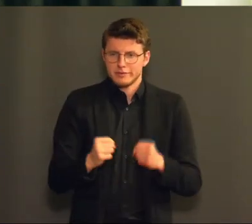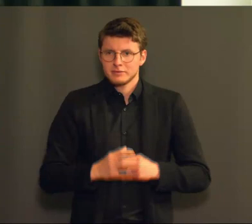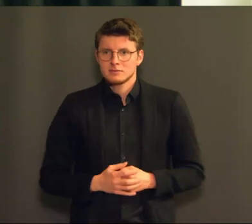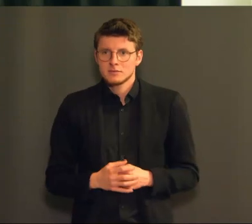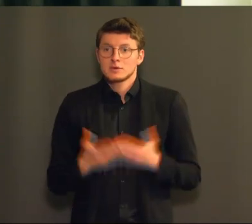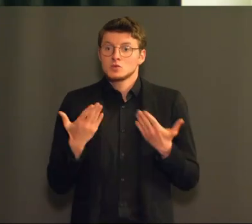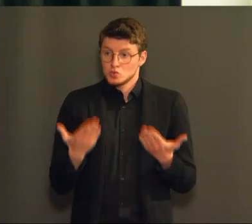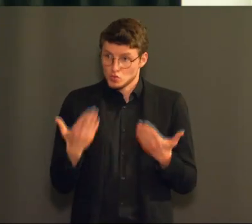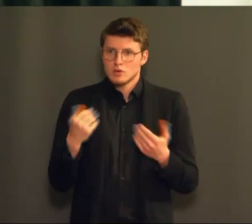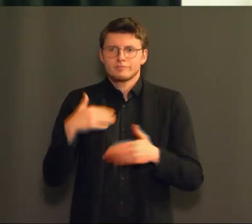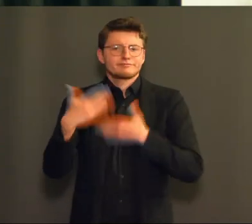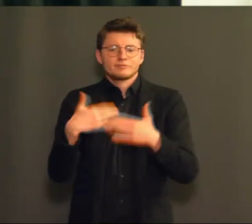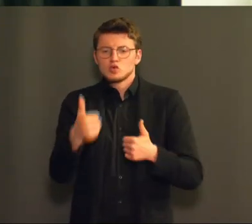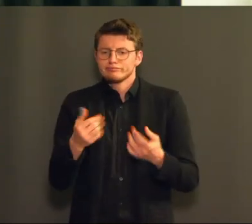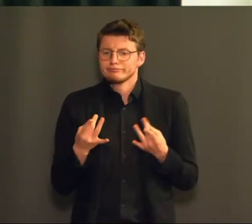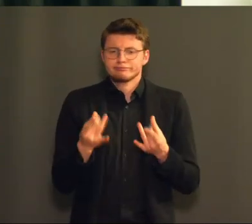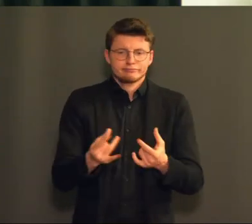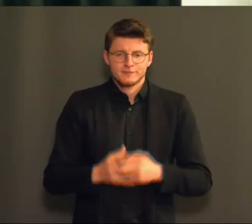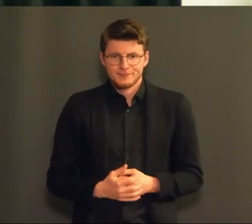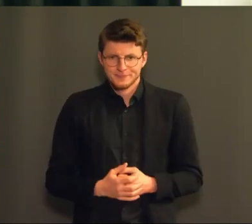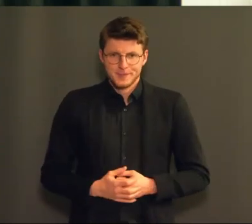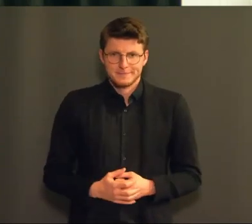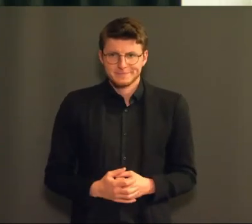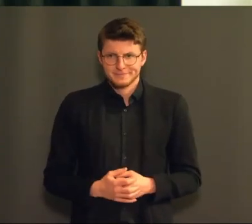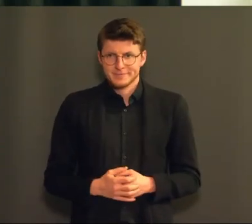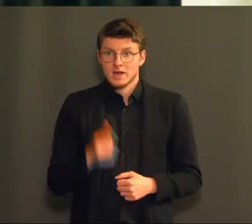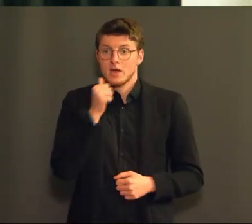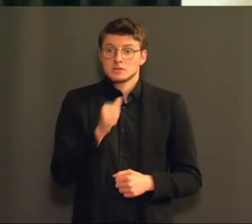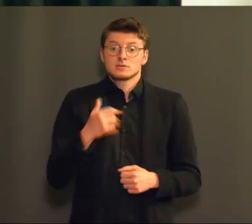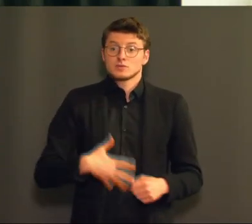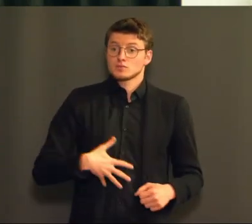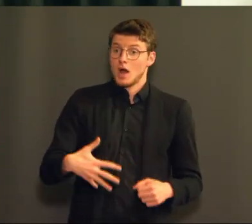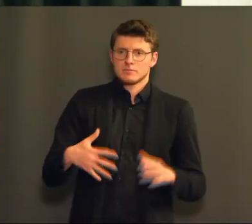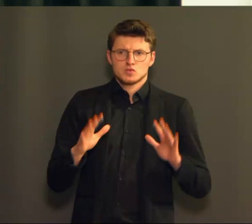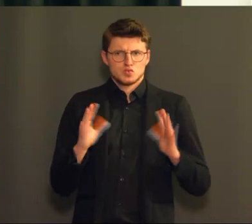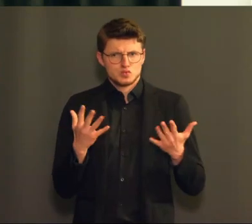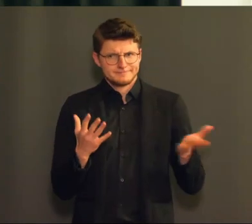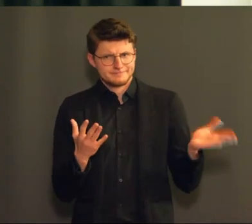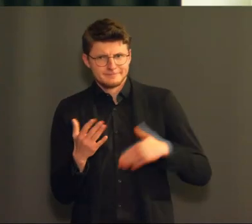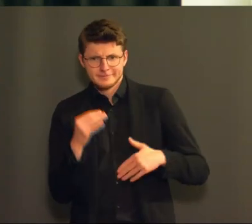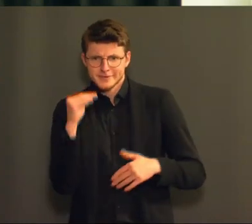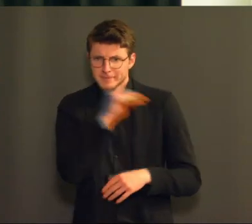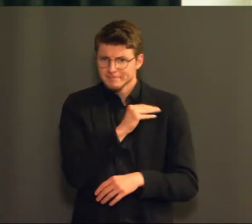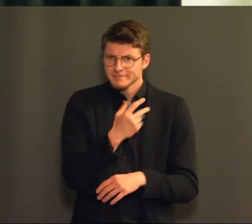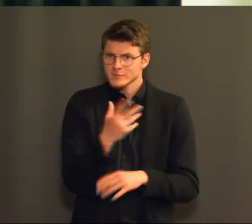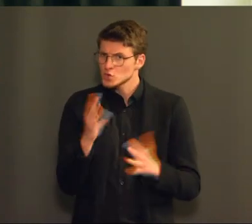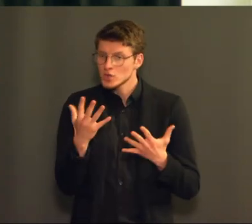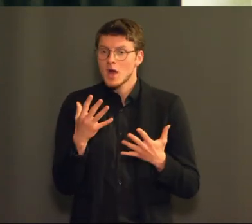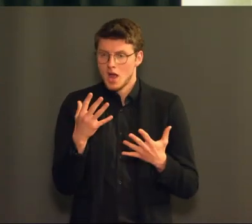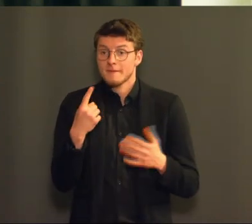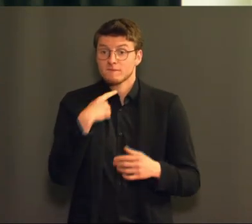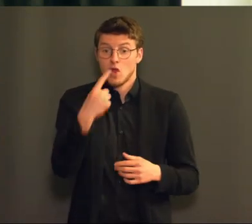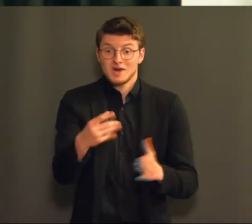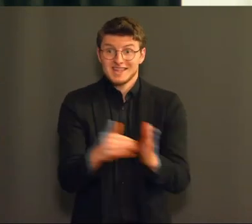Hoe word je als zwangere vrouw opgeroepen? Je huisarts kan je vanaf 4 mei, dus vanaf volgende dinsdag, op